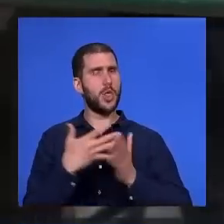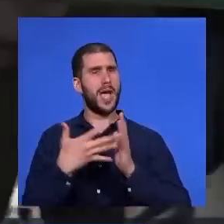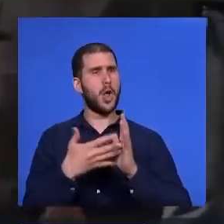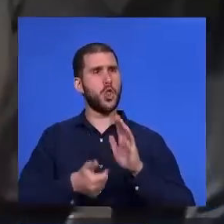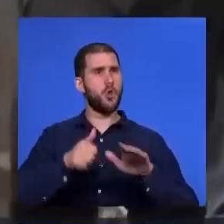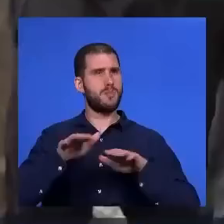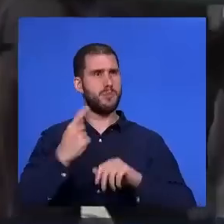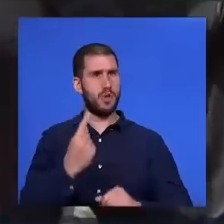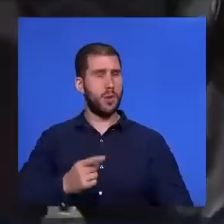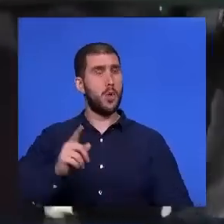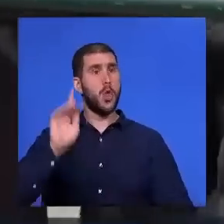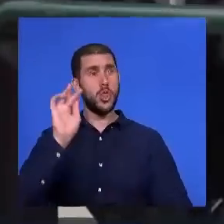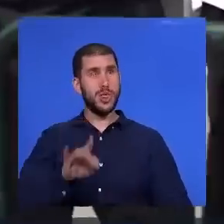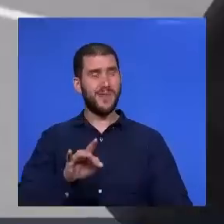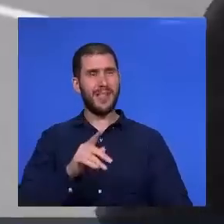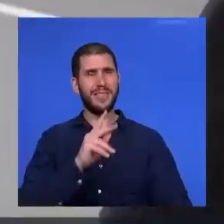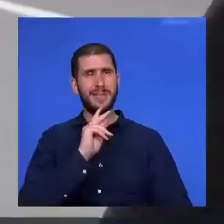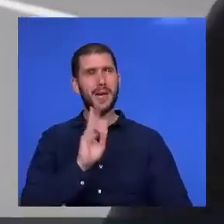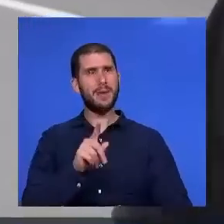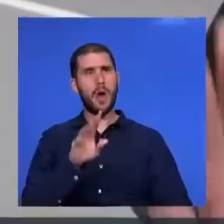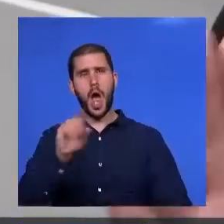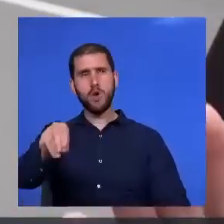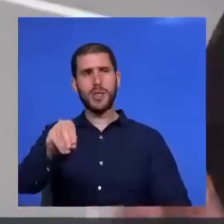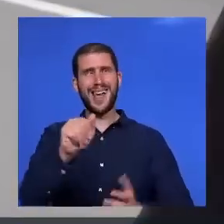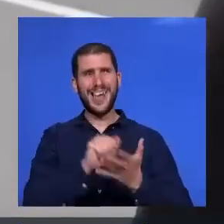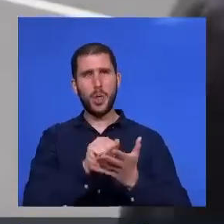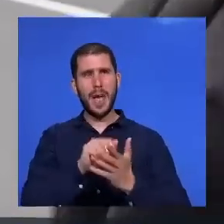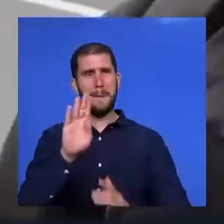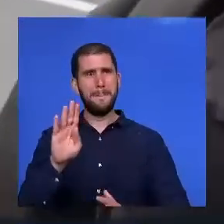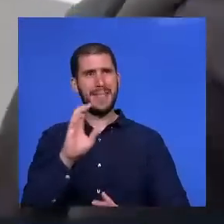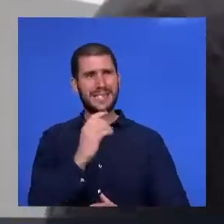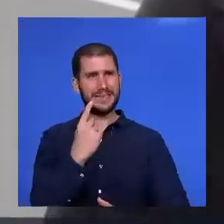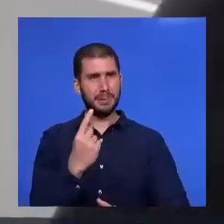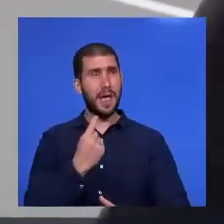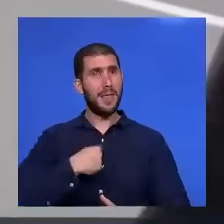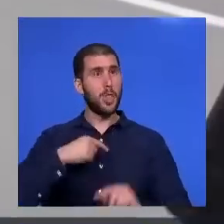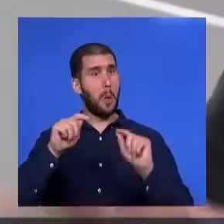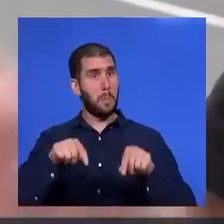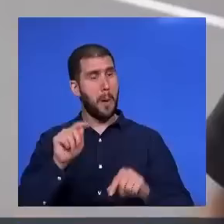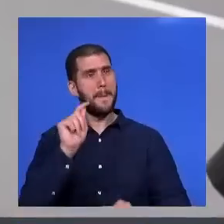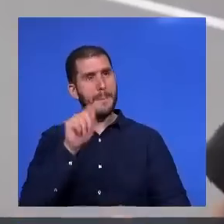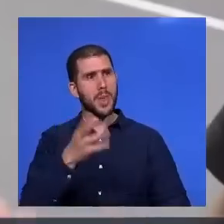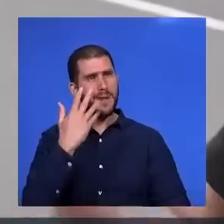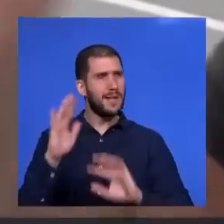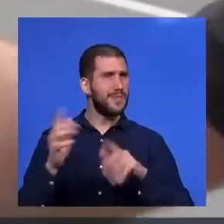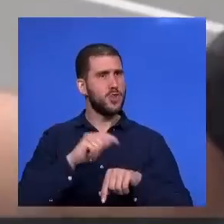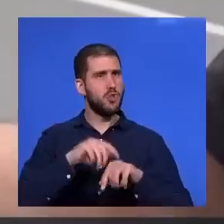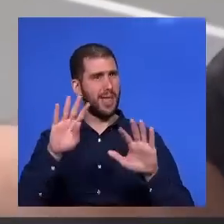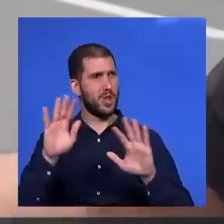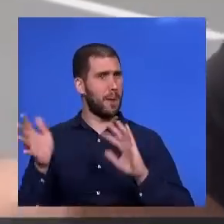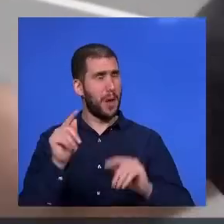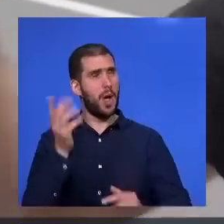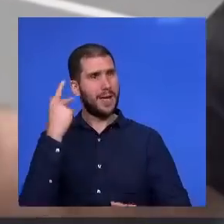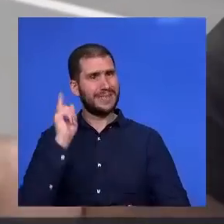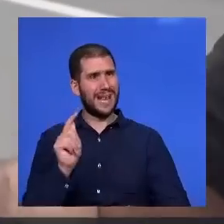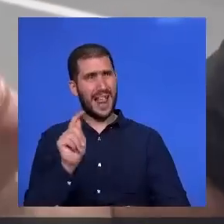הממשלה. הוא תובע תביעת דיבה, תביעת השתקה את העיתונאי בן כספית. אנחנו כאן הגענו בערך קצת לפני השעה 9, כשהוא היה אמור